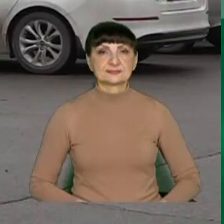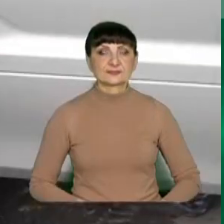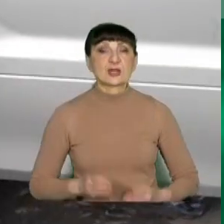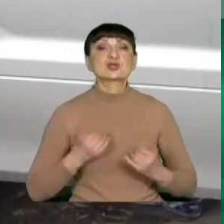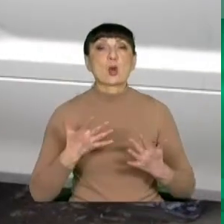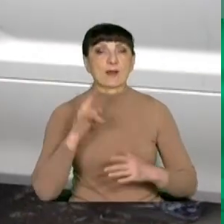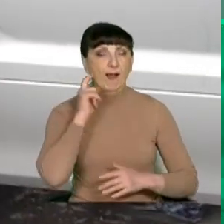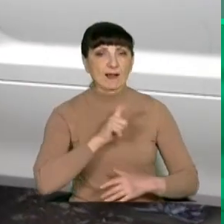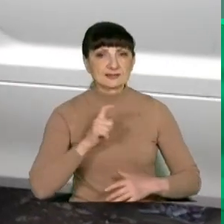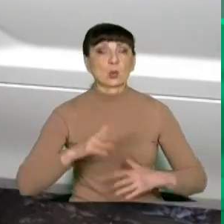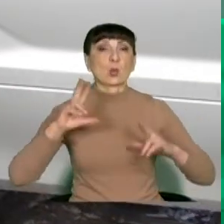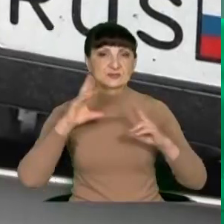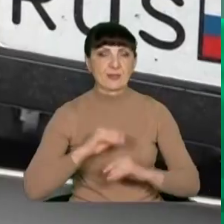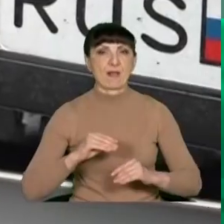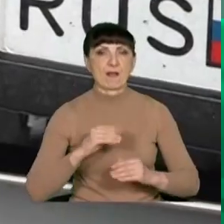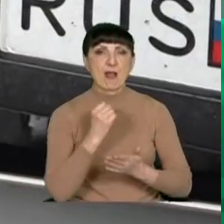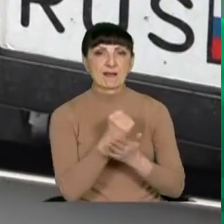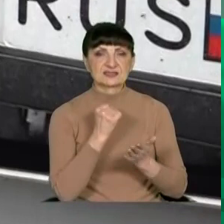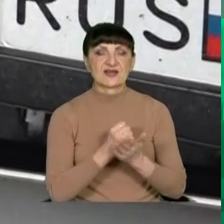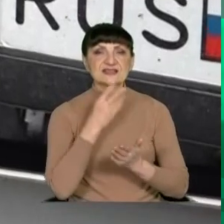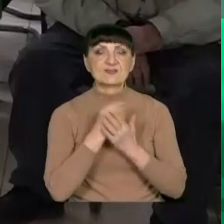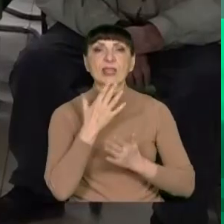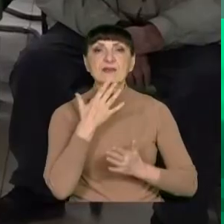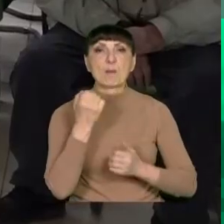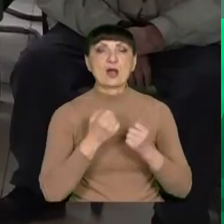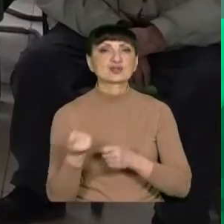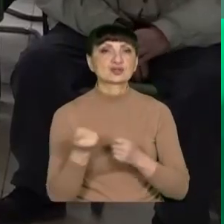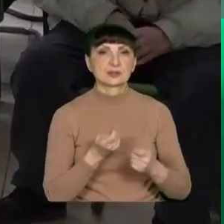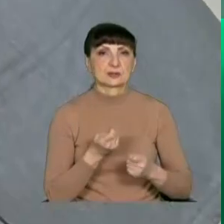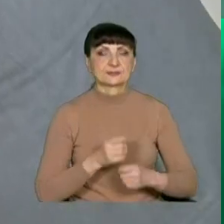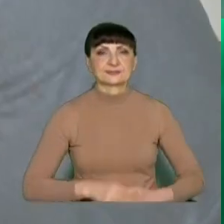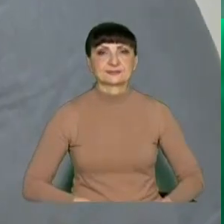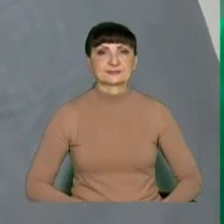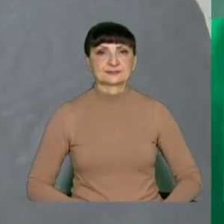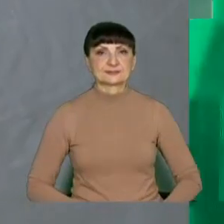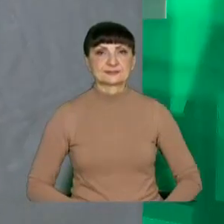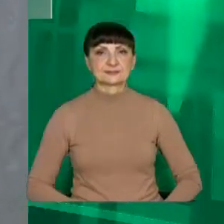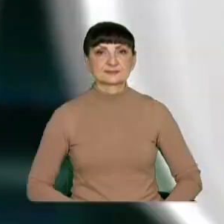Сколько казахстанцев успели легализовать свои иностранные авто?